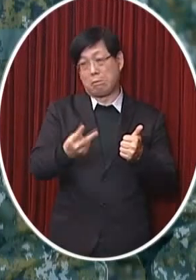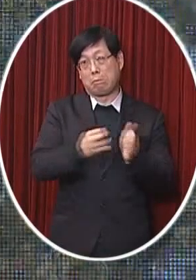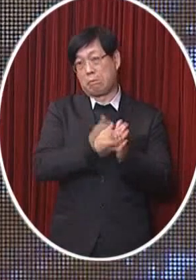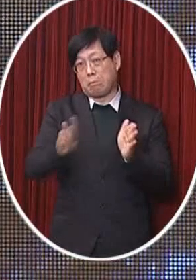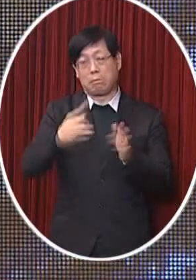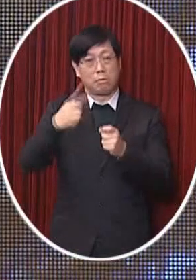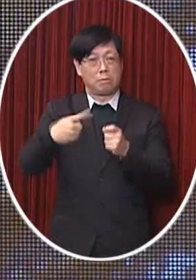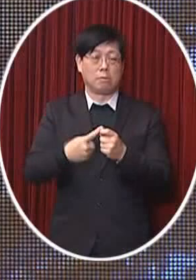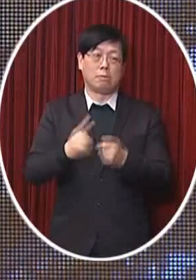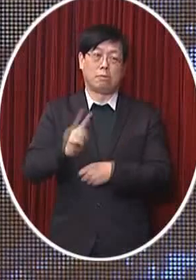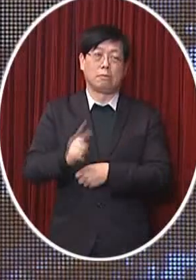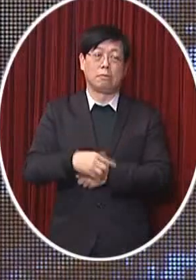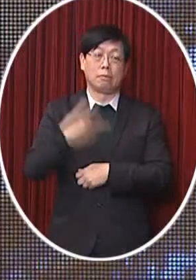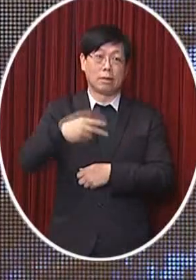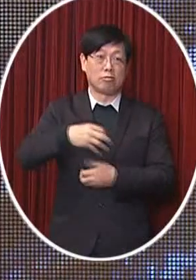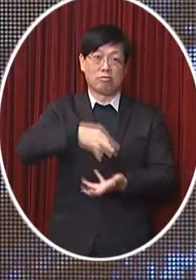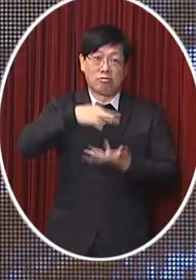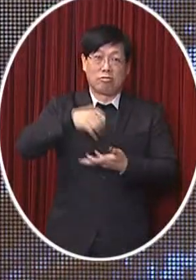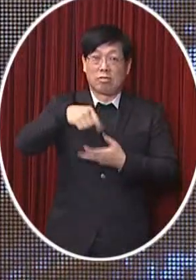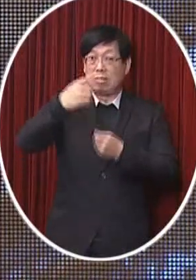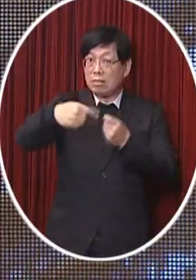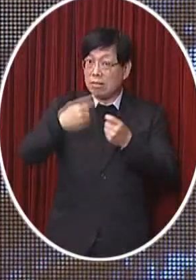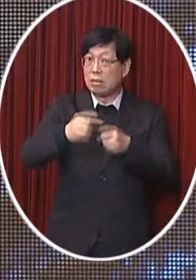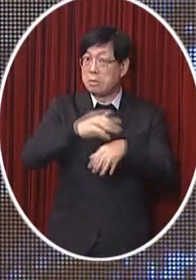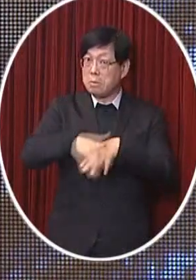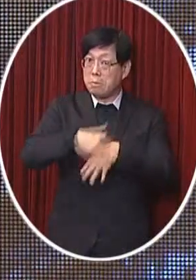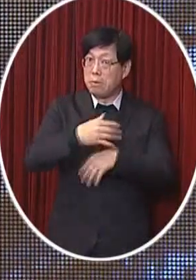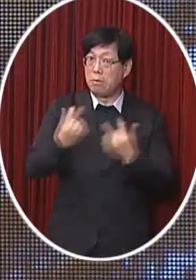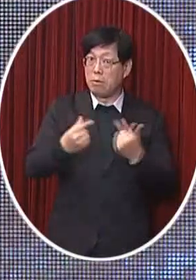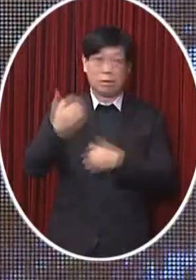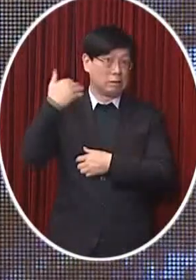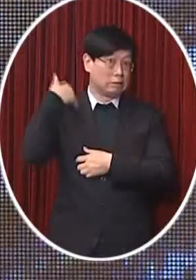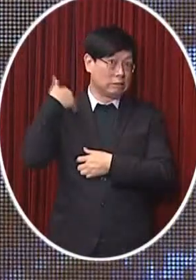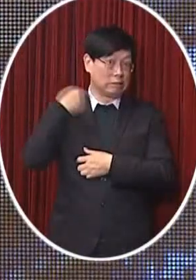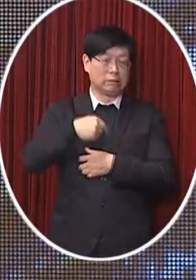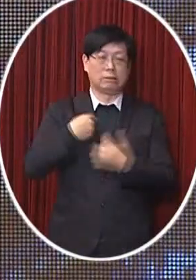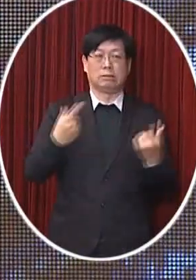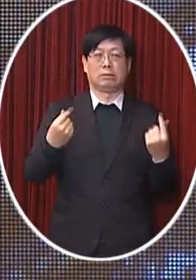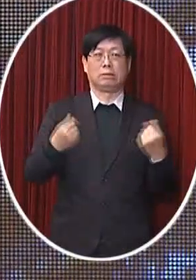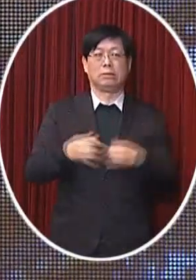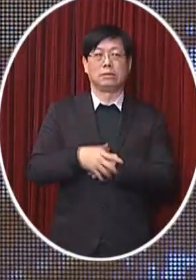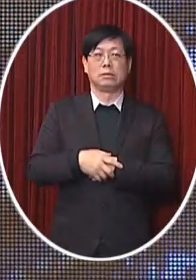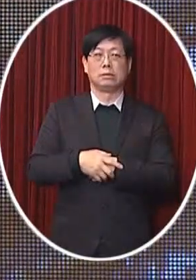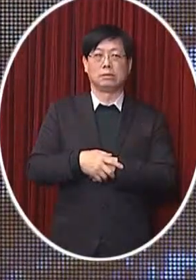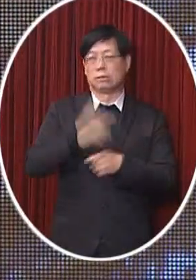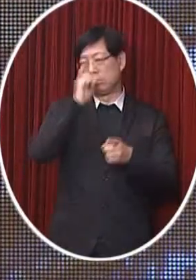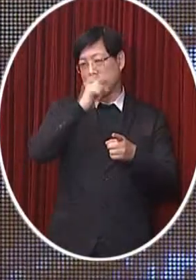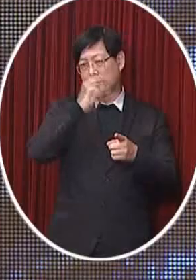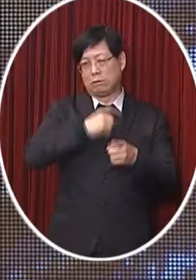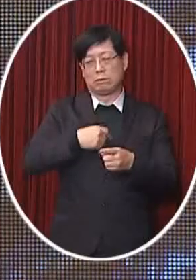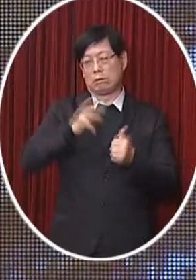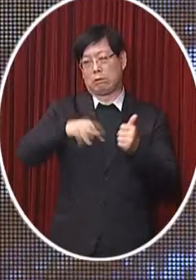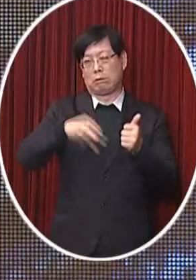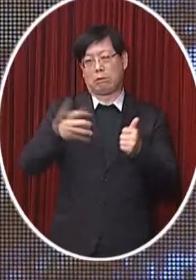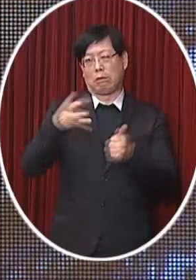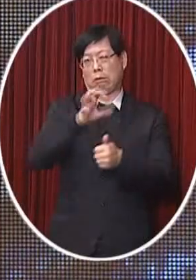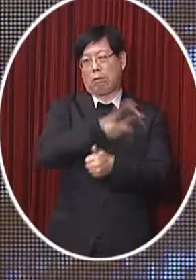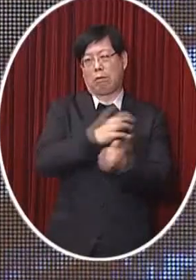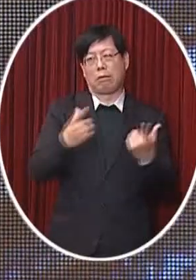1年？也有人会担心这1年会被变成过去的那1年，充斥着老旧的训练方